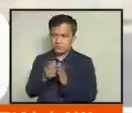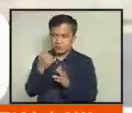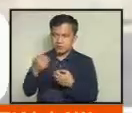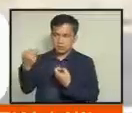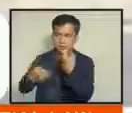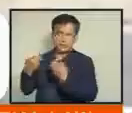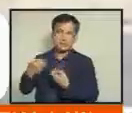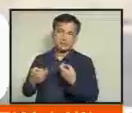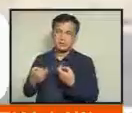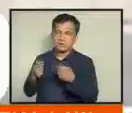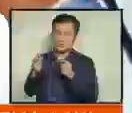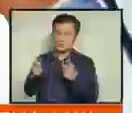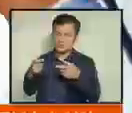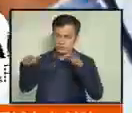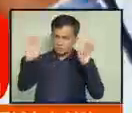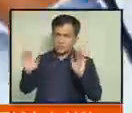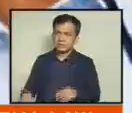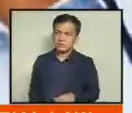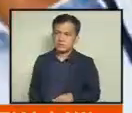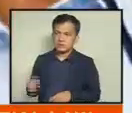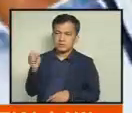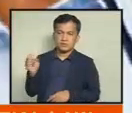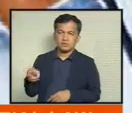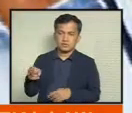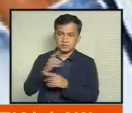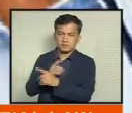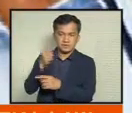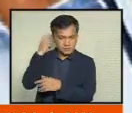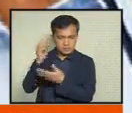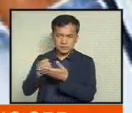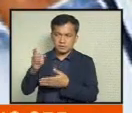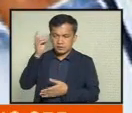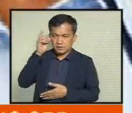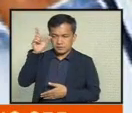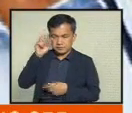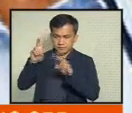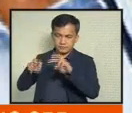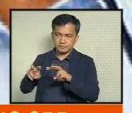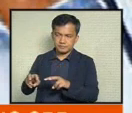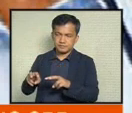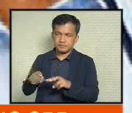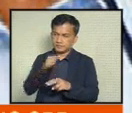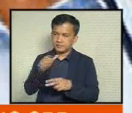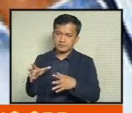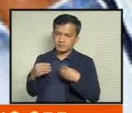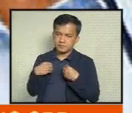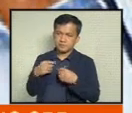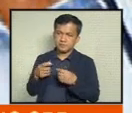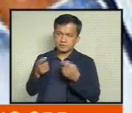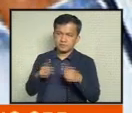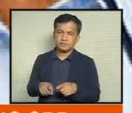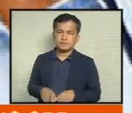maghuhusga kagad ng surrender. Inuutos na ni Defense Secretary Delfin Lorenzana na imbestigan ang hindi katanggap-tanggap na